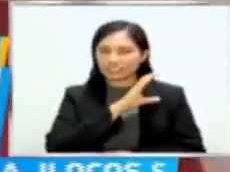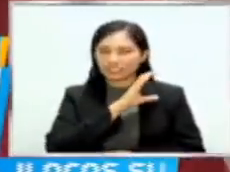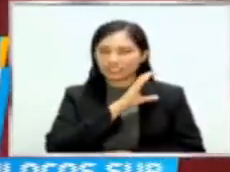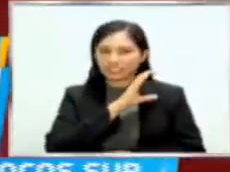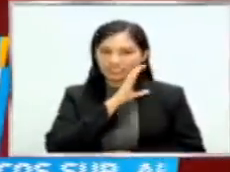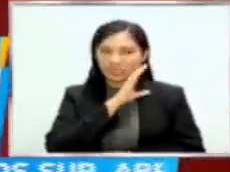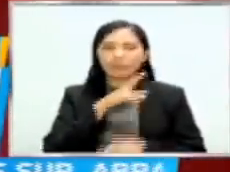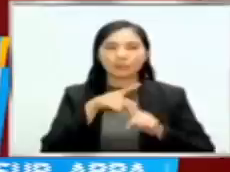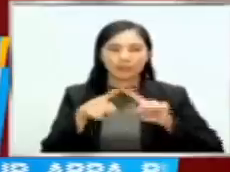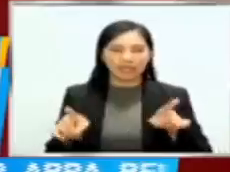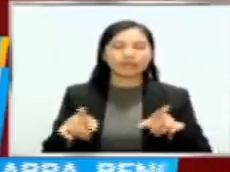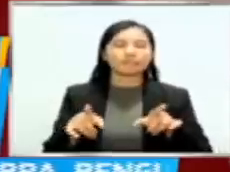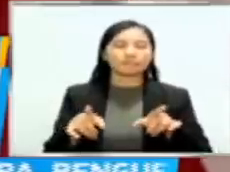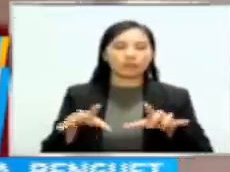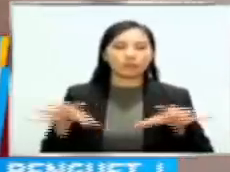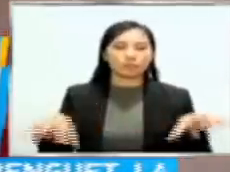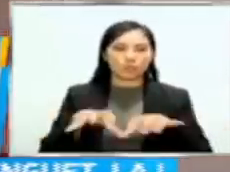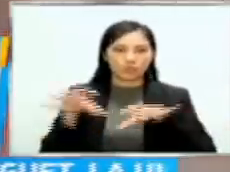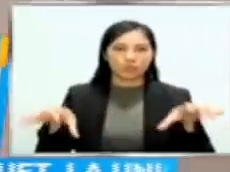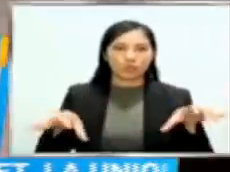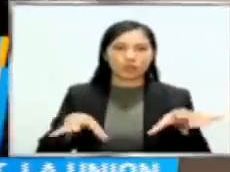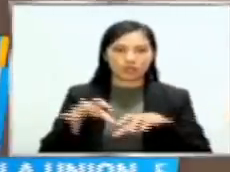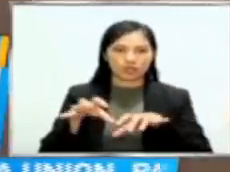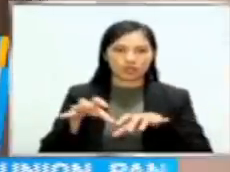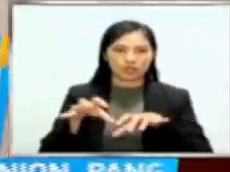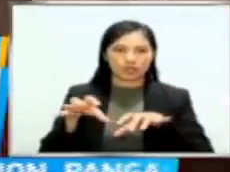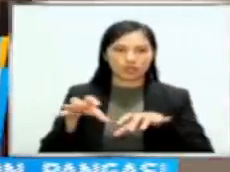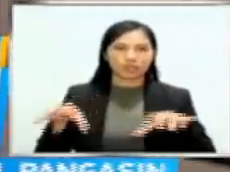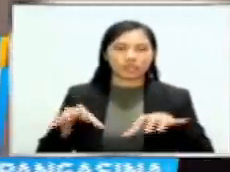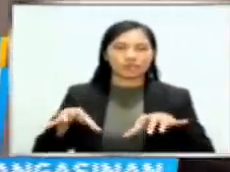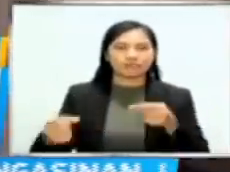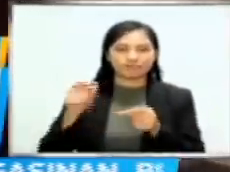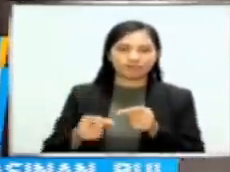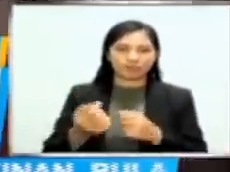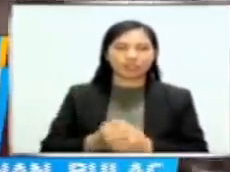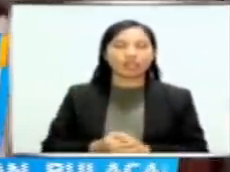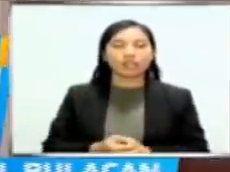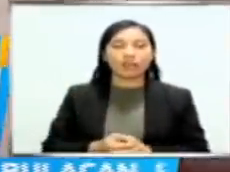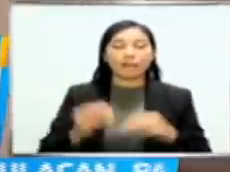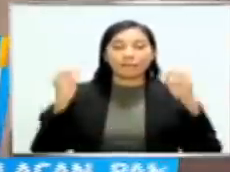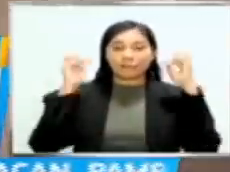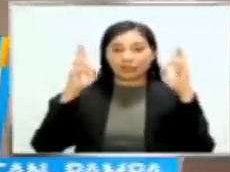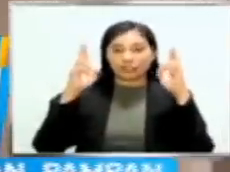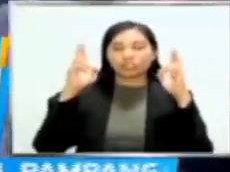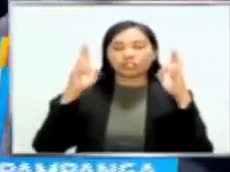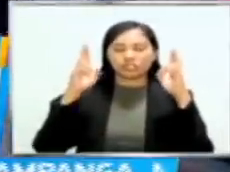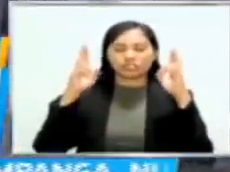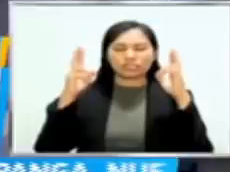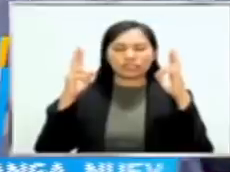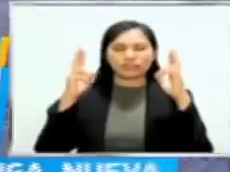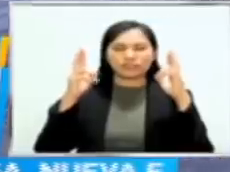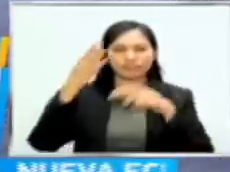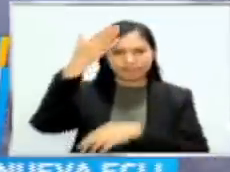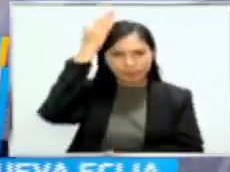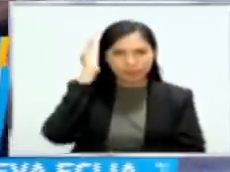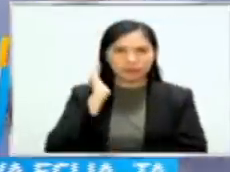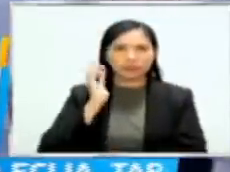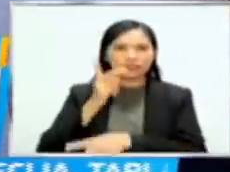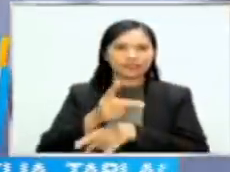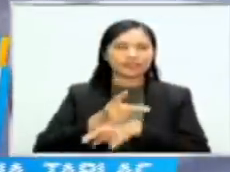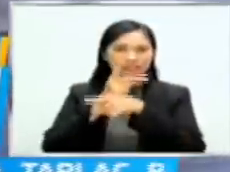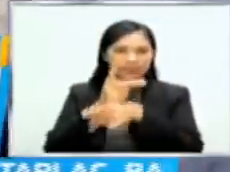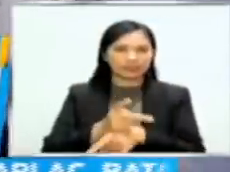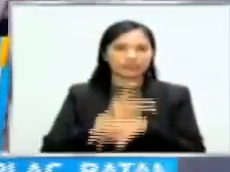para makabayad. Pakiusap naman ni Mayor Moreno sa mga benepisaryo, alagaan ang mga unit, lalapat galing ang mga ito sa